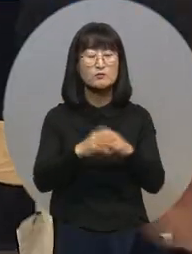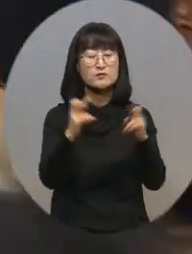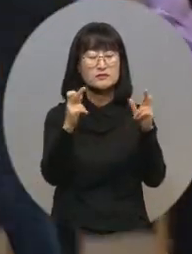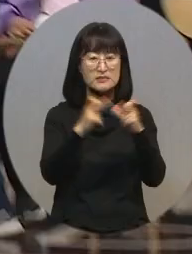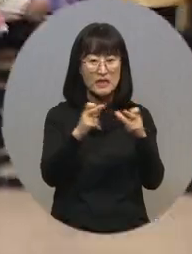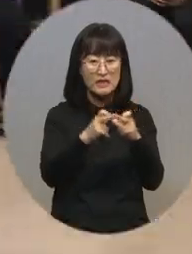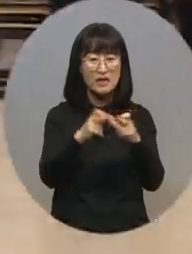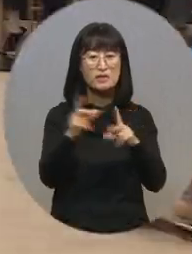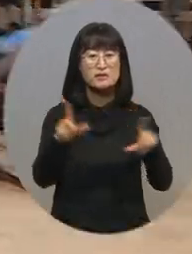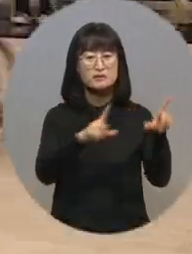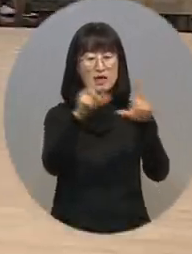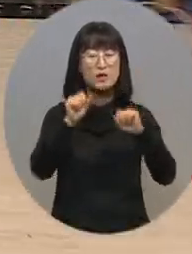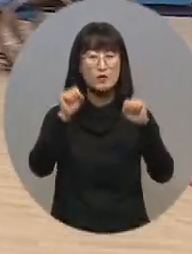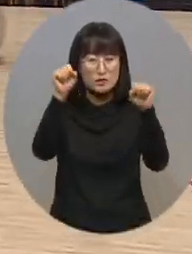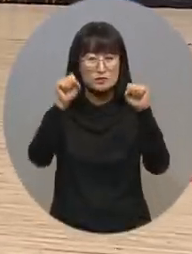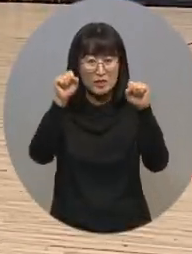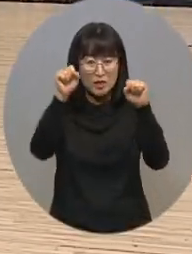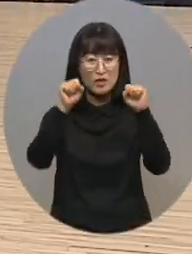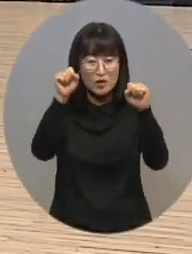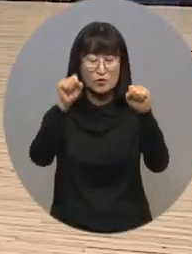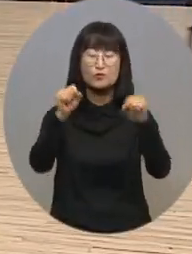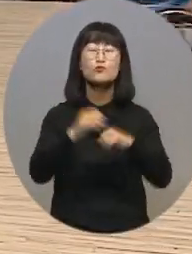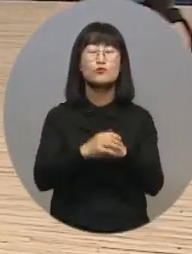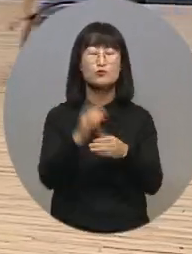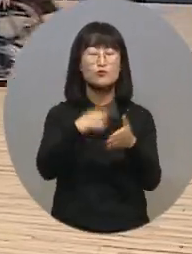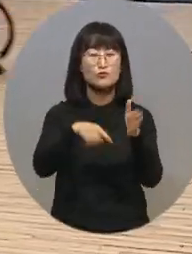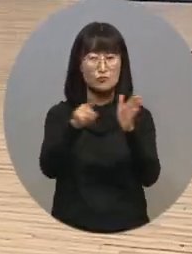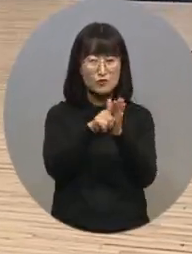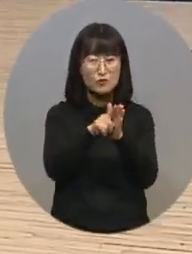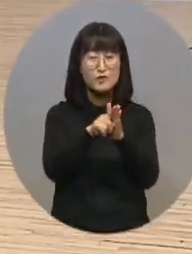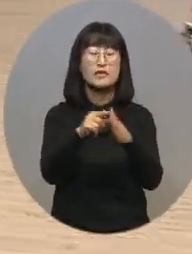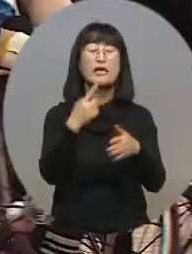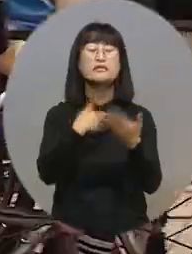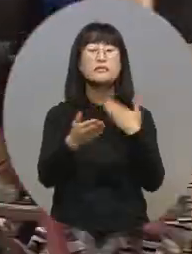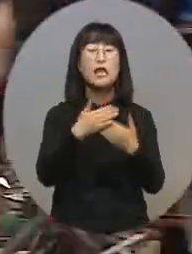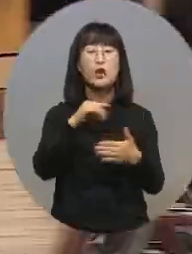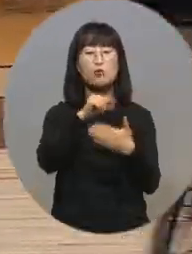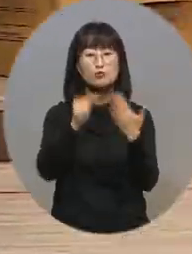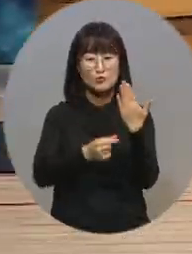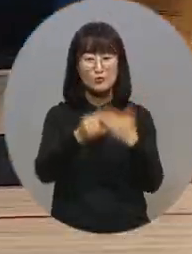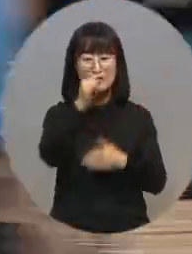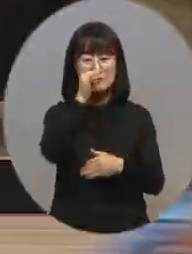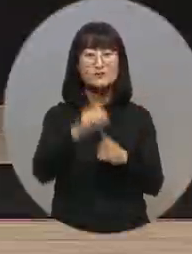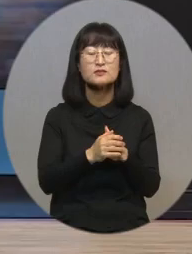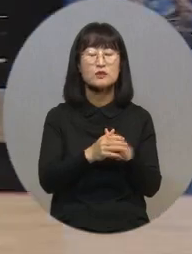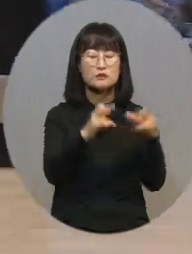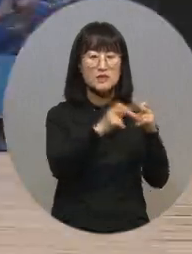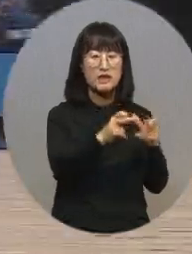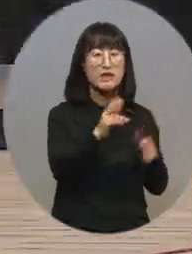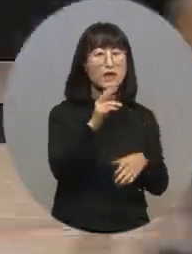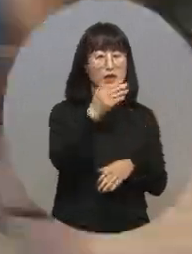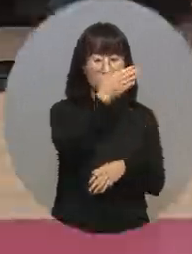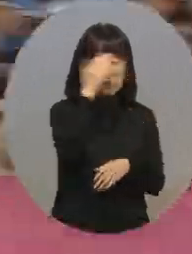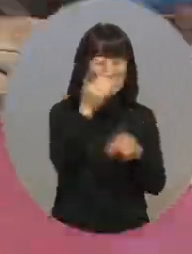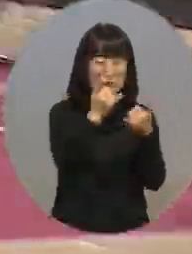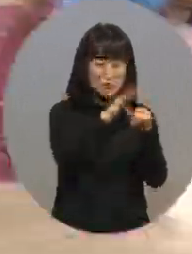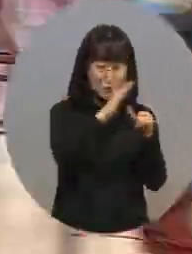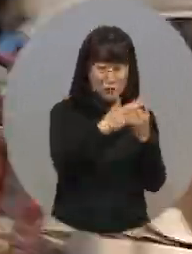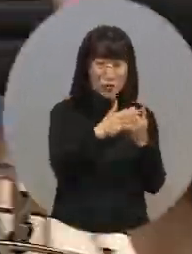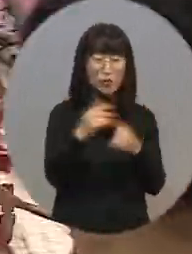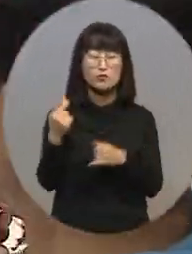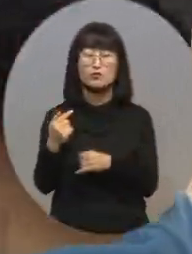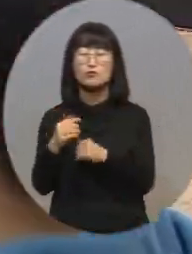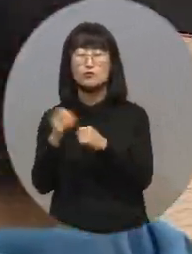인생를 농구 프로그램이 진행습니다 장애 청소년부터 인까지 다양한